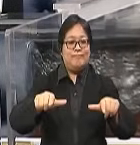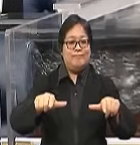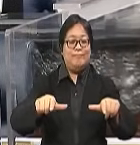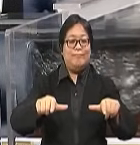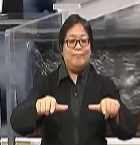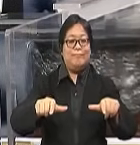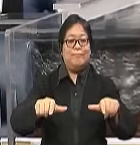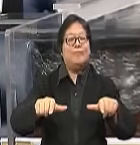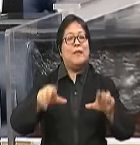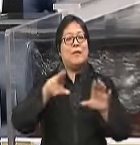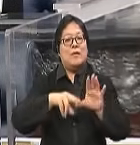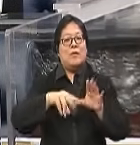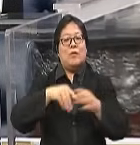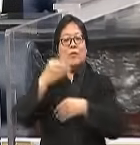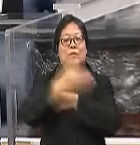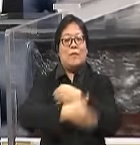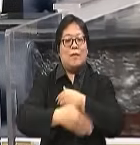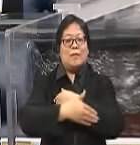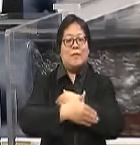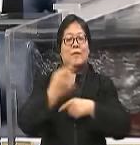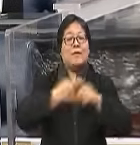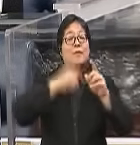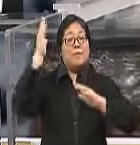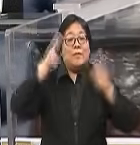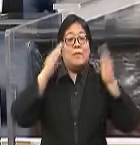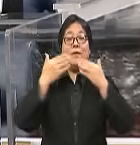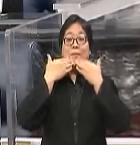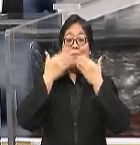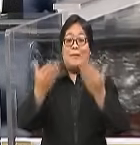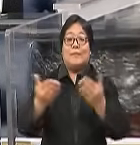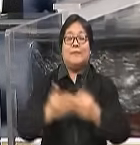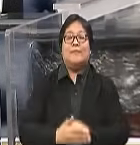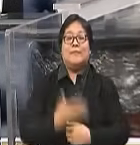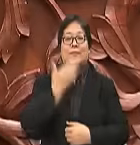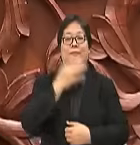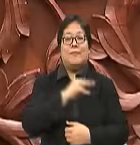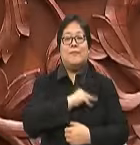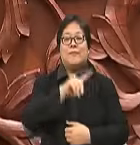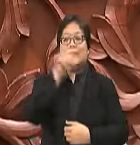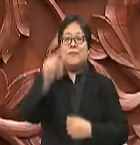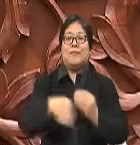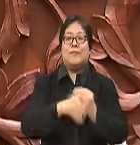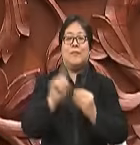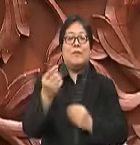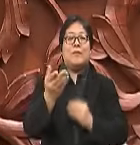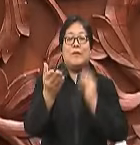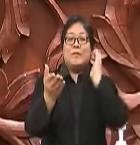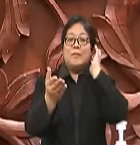veneer kayu keluar daripada Malaysia Makasih sama-sama